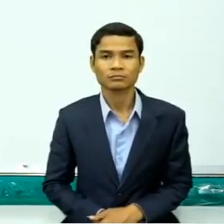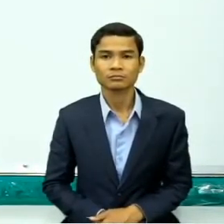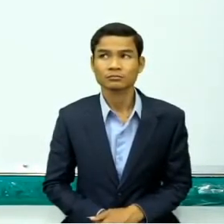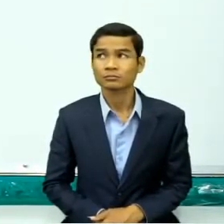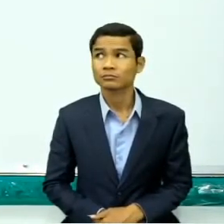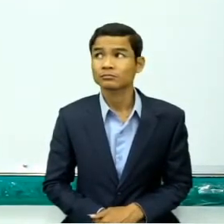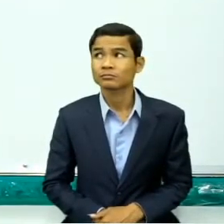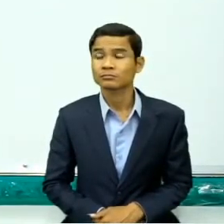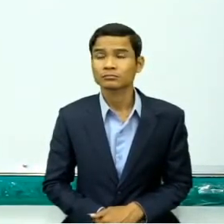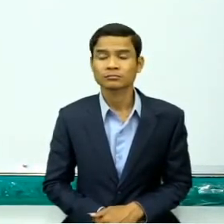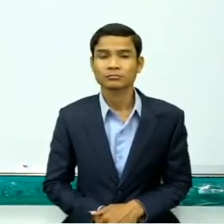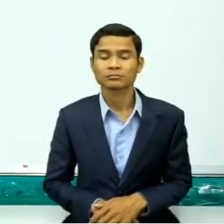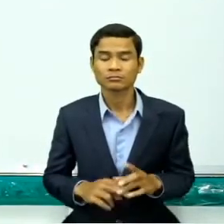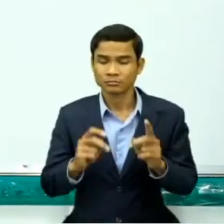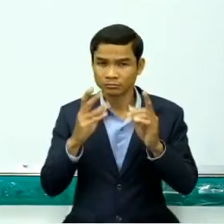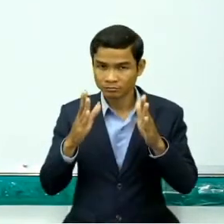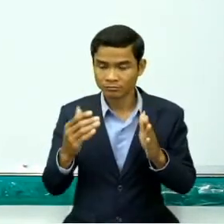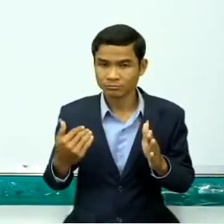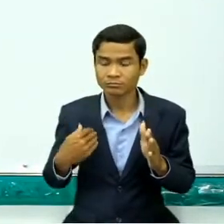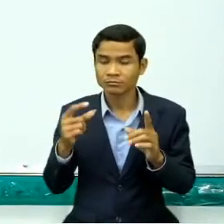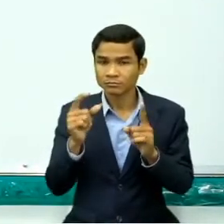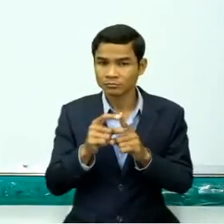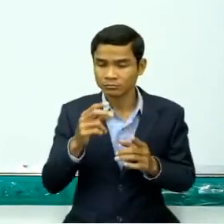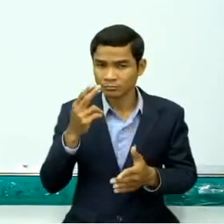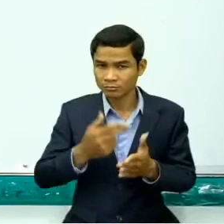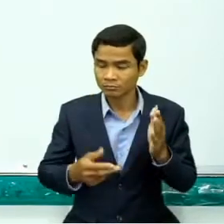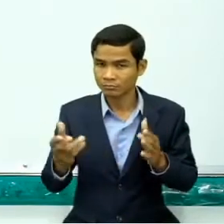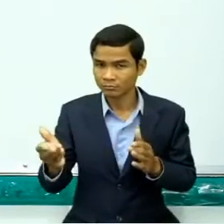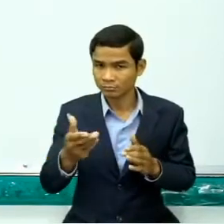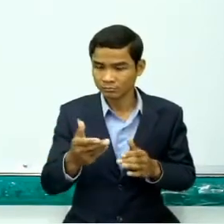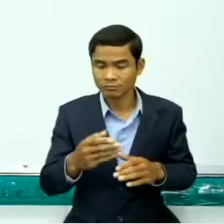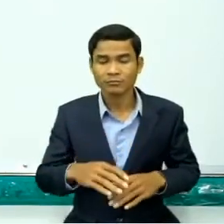Chà, con chạm mớ ta nè cổ mình bị ở vầy khá nó.